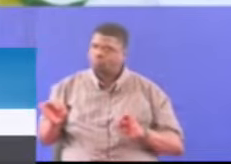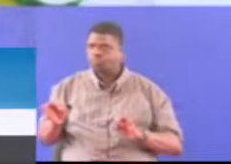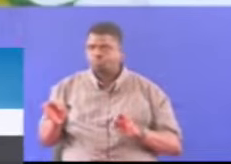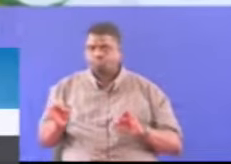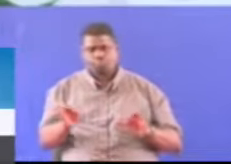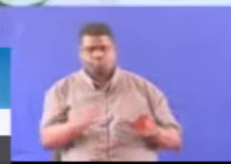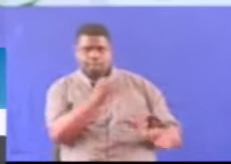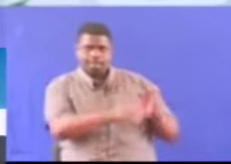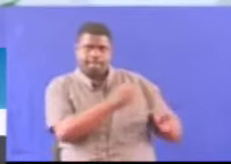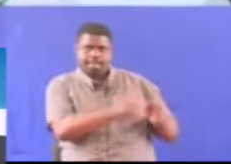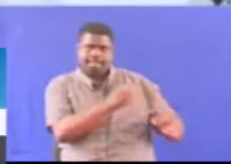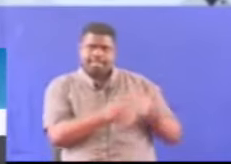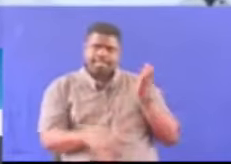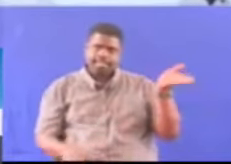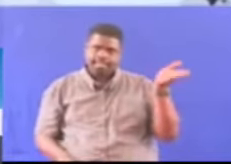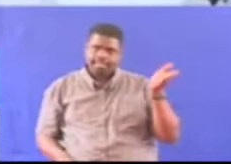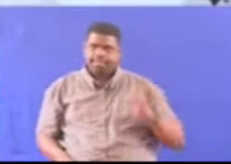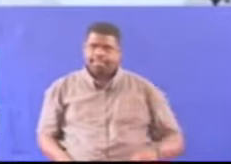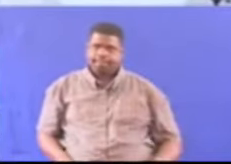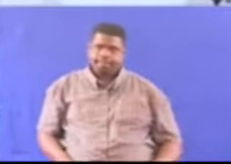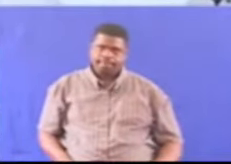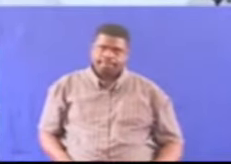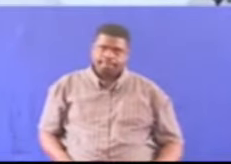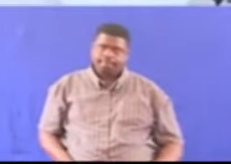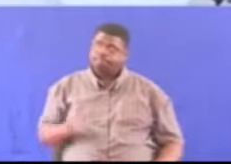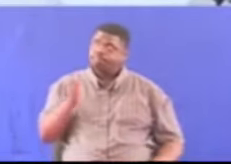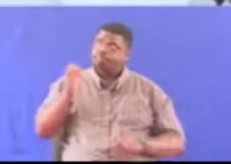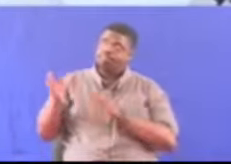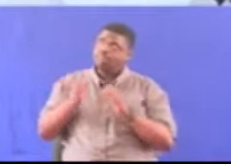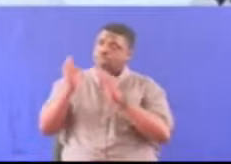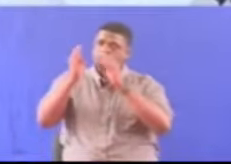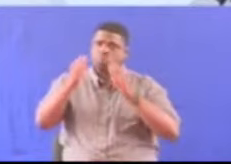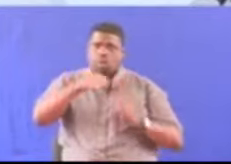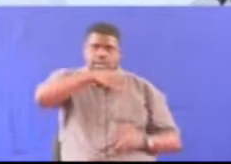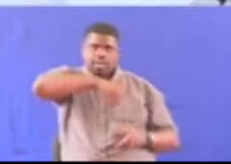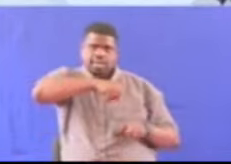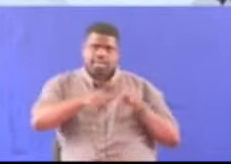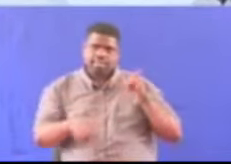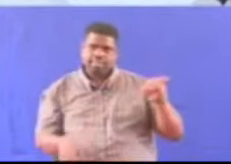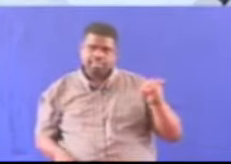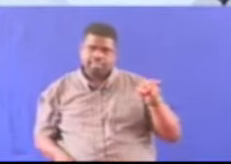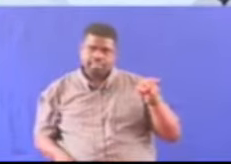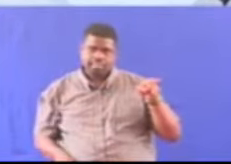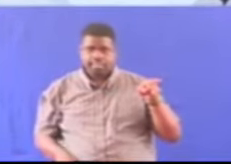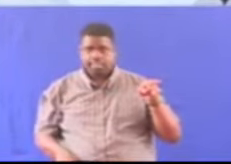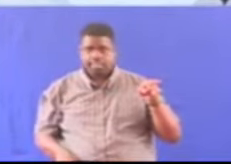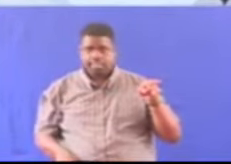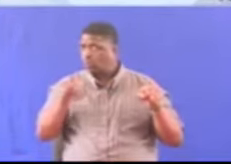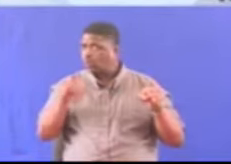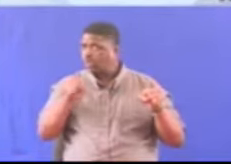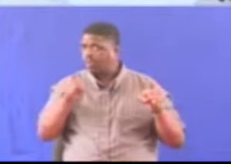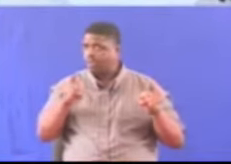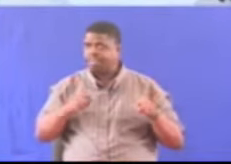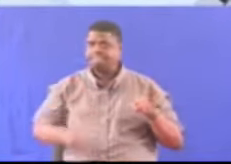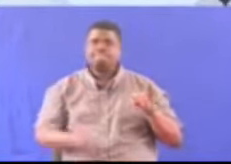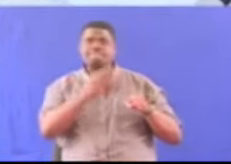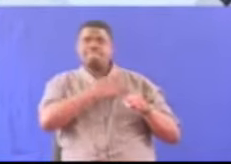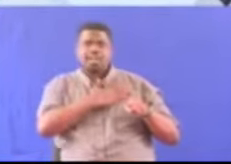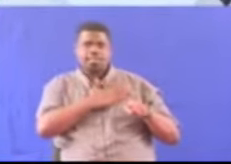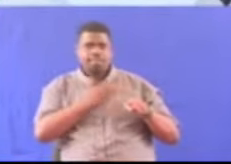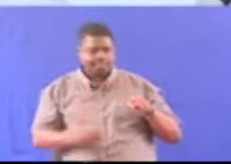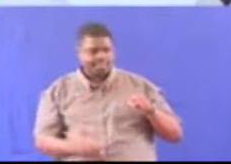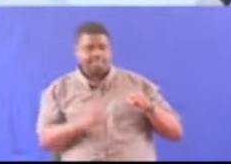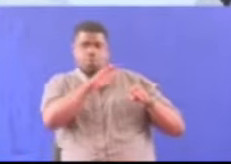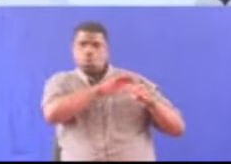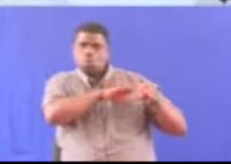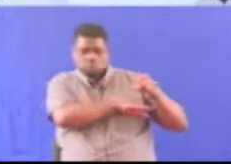وسلم يزمون مولا حقي من بامبينغون أرضي حقي كوين بيوم فلم ووفلم يزمون